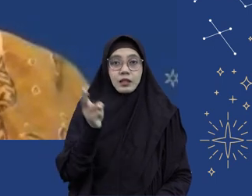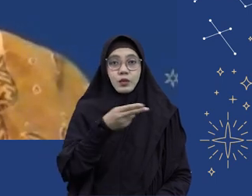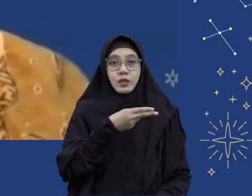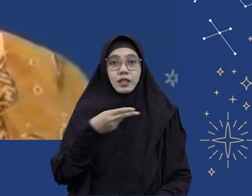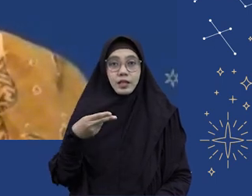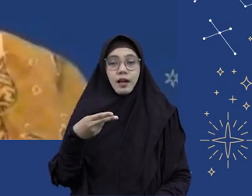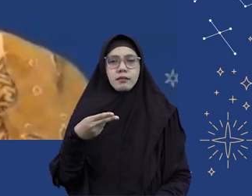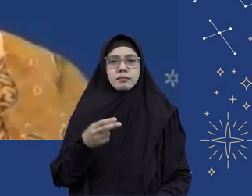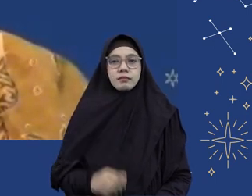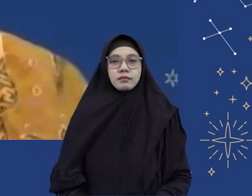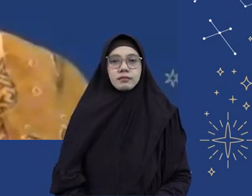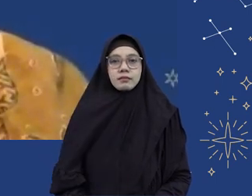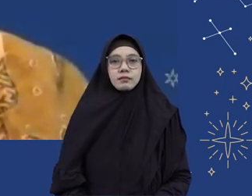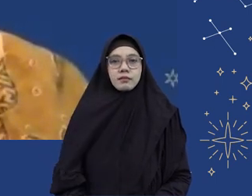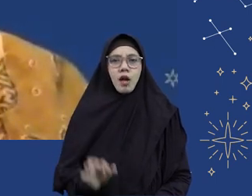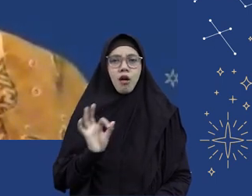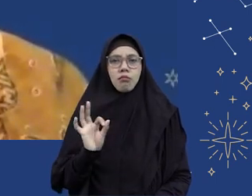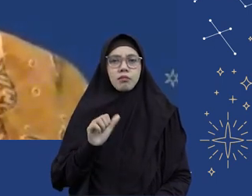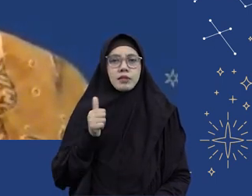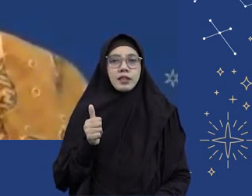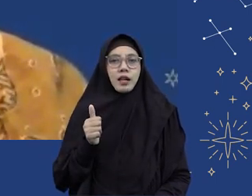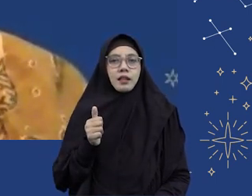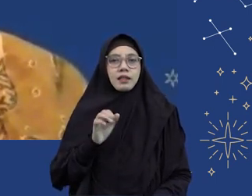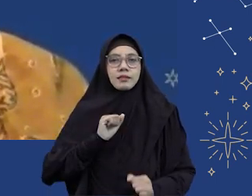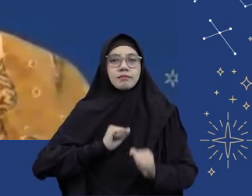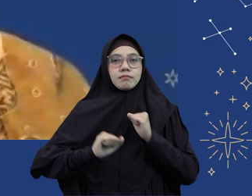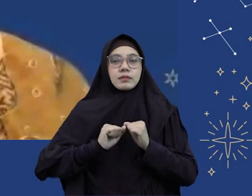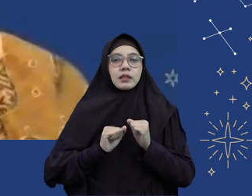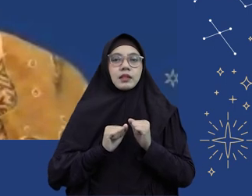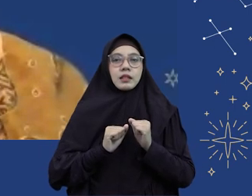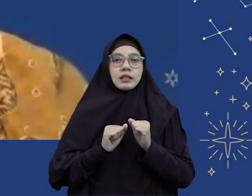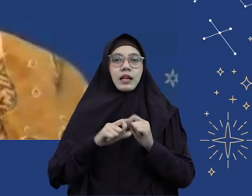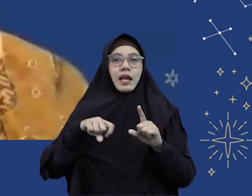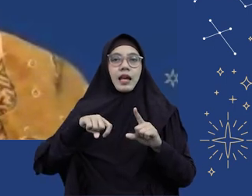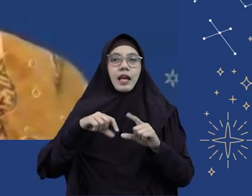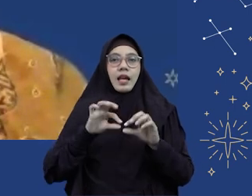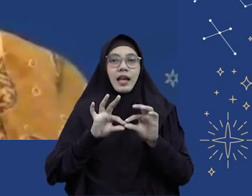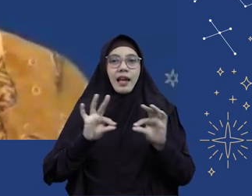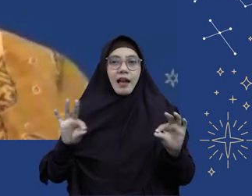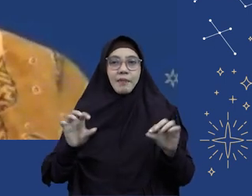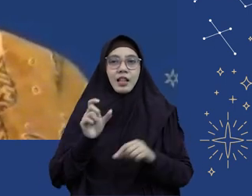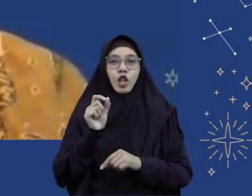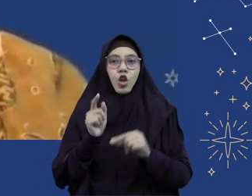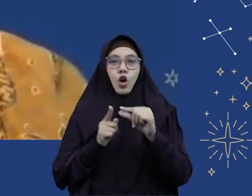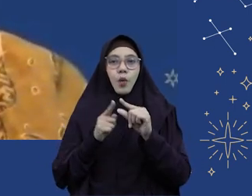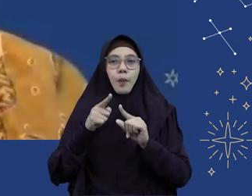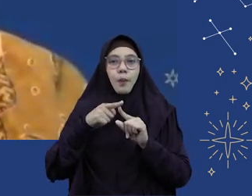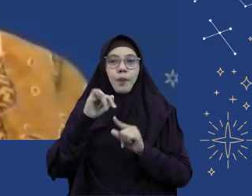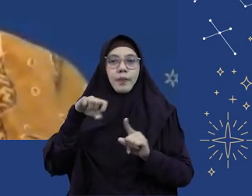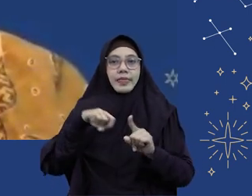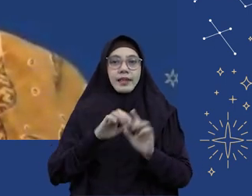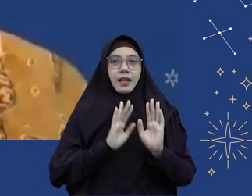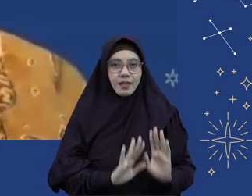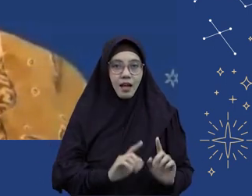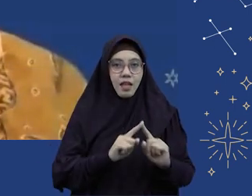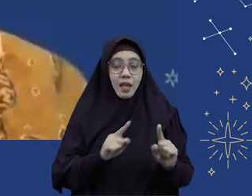tidak dapat diselesaikan hanya dengan membangun kabel optik atau fiber optik namun harus